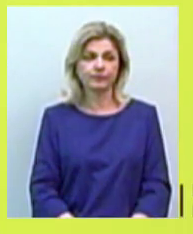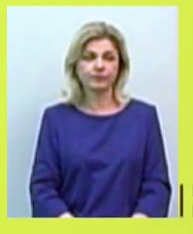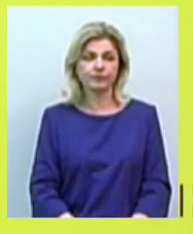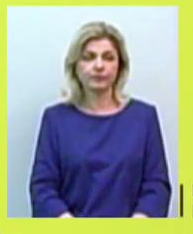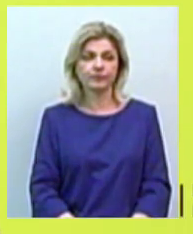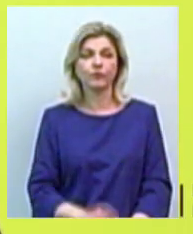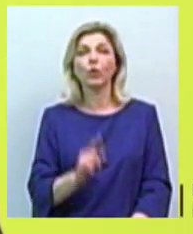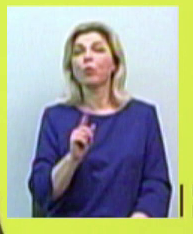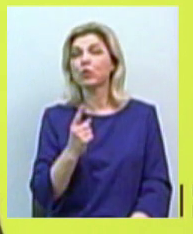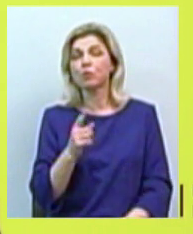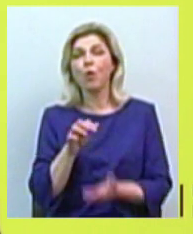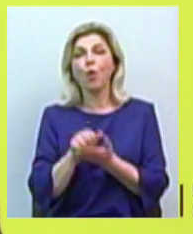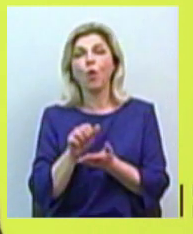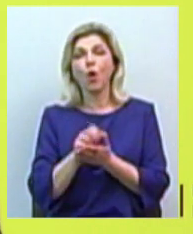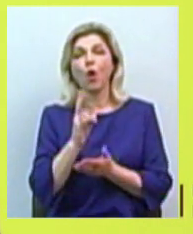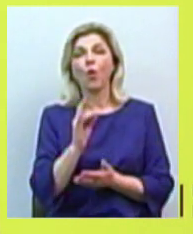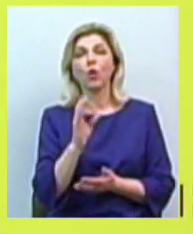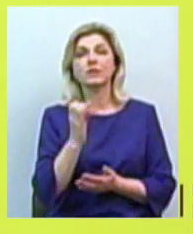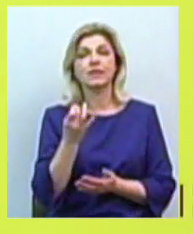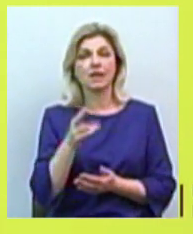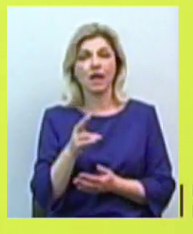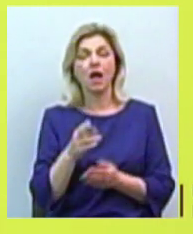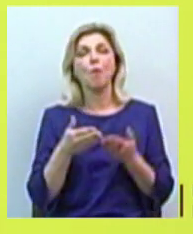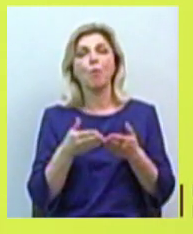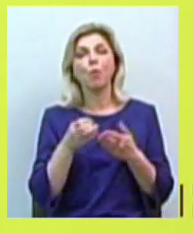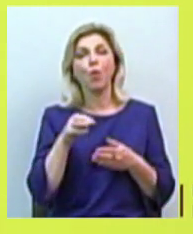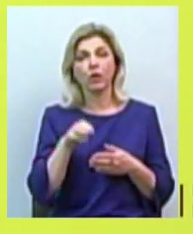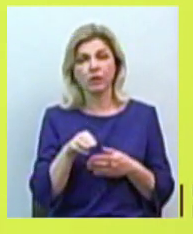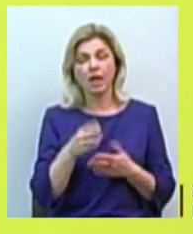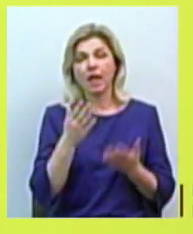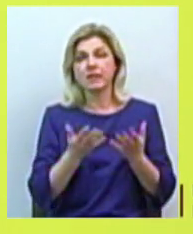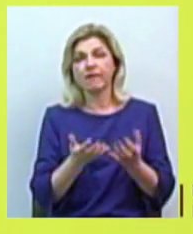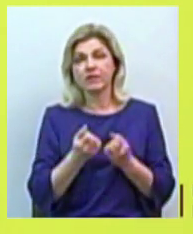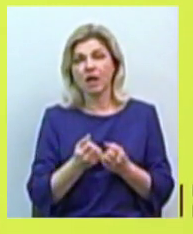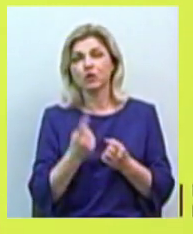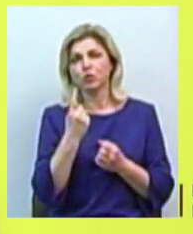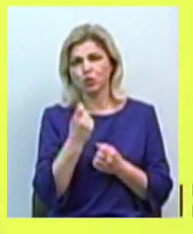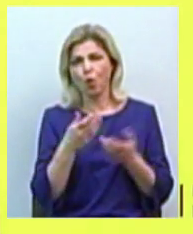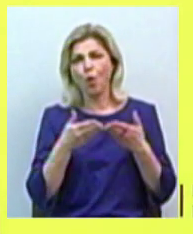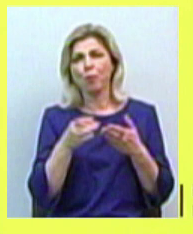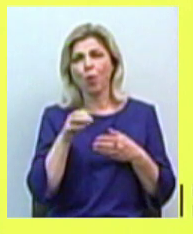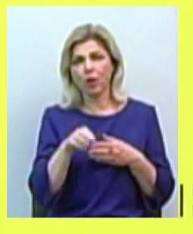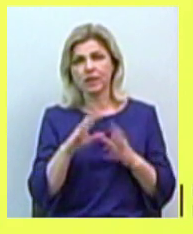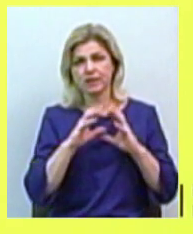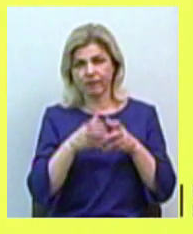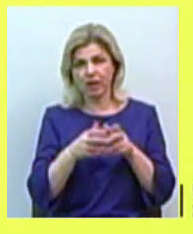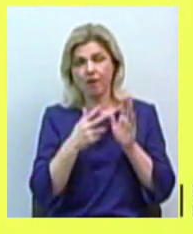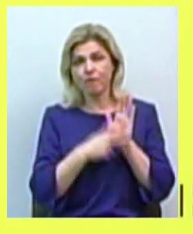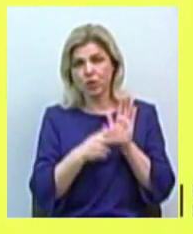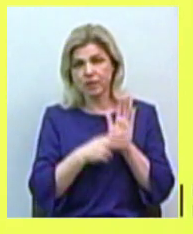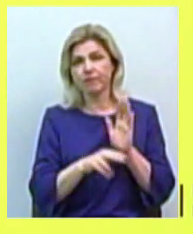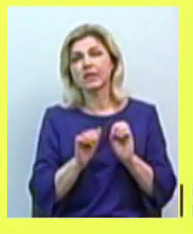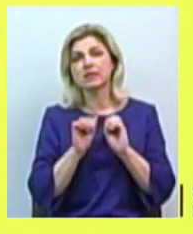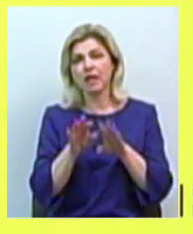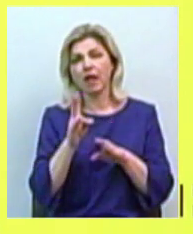Чому взагалі концесія? І саме портів. Якщо взяти топ-100 найбільших портів світу, то 87 з них вони здані